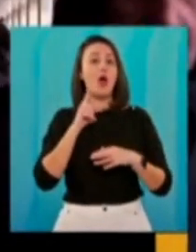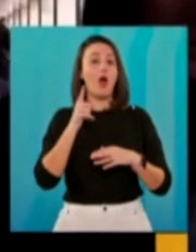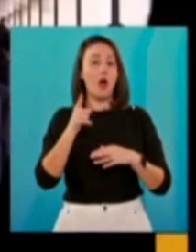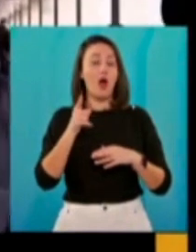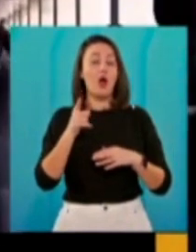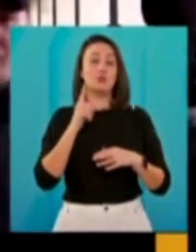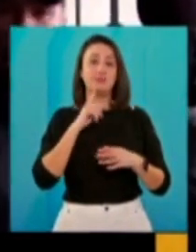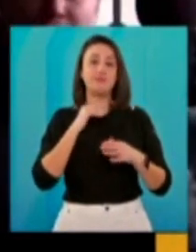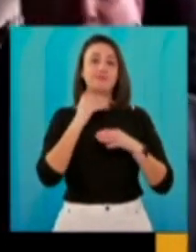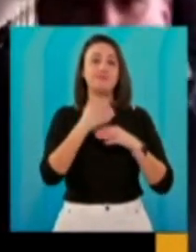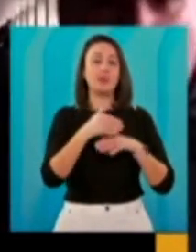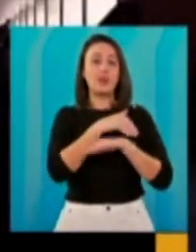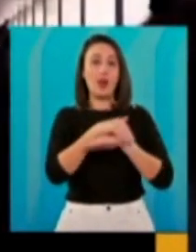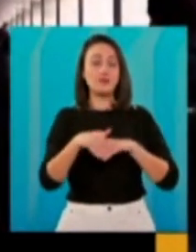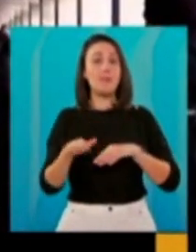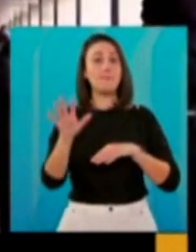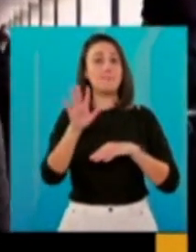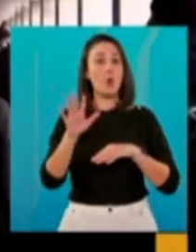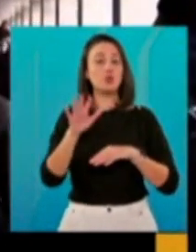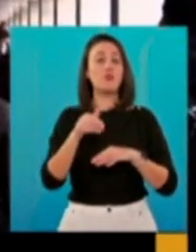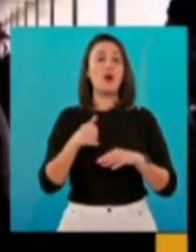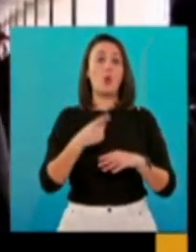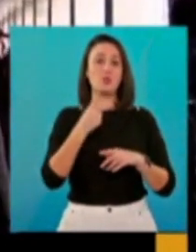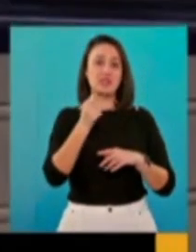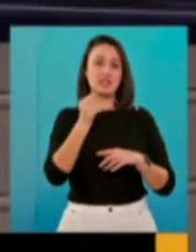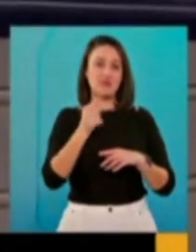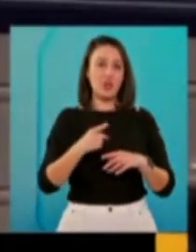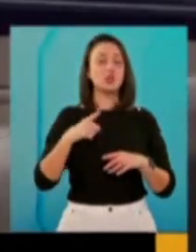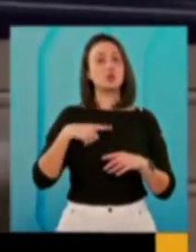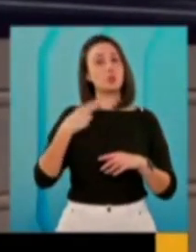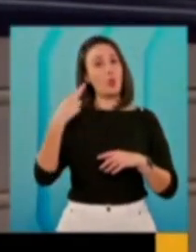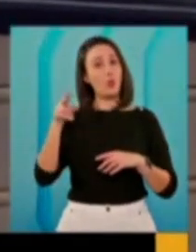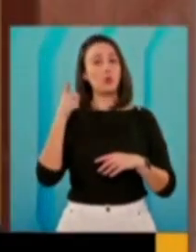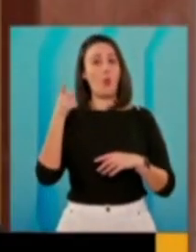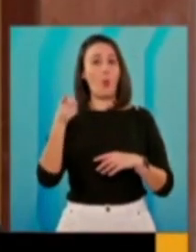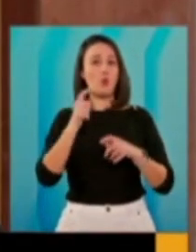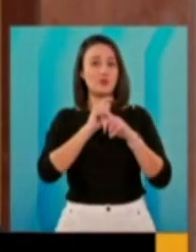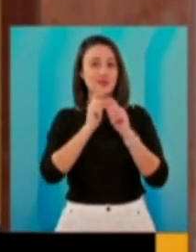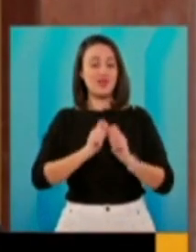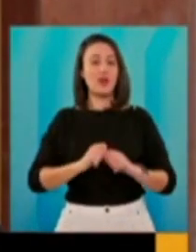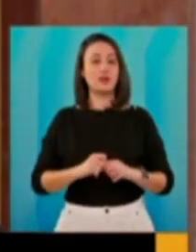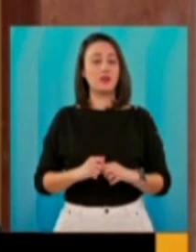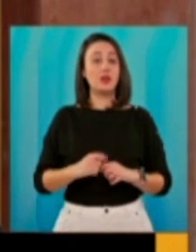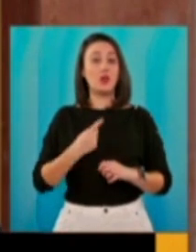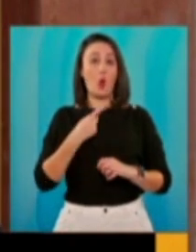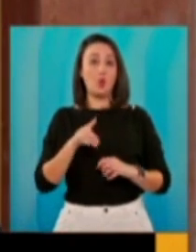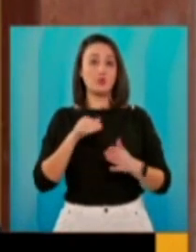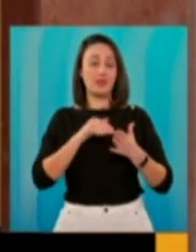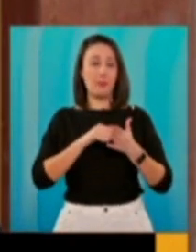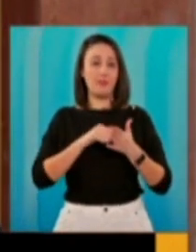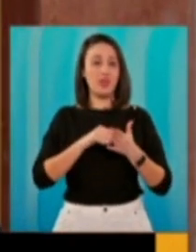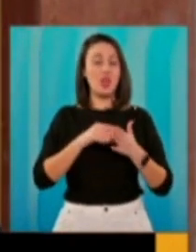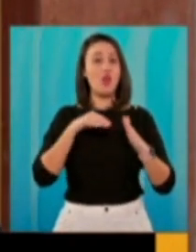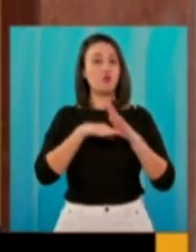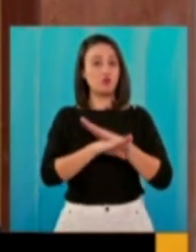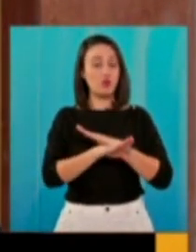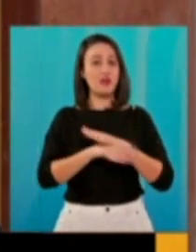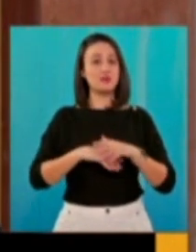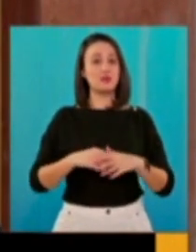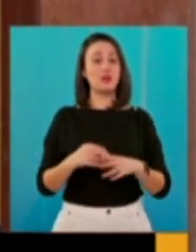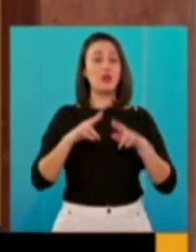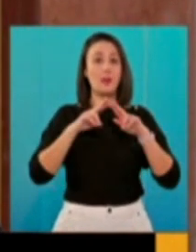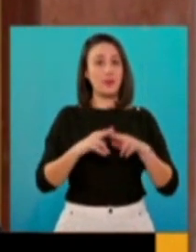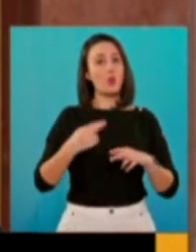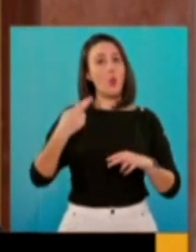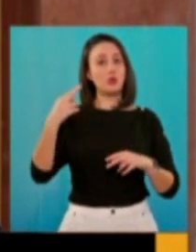acum granița cu Republica Moldova, iar mai bine de un sfert sunt în continuare în țară. Aproape 100 de mii de refugiați